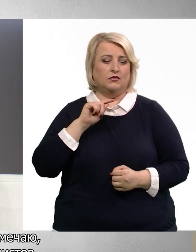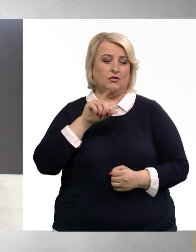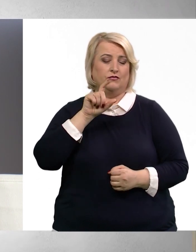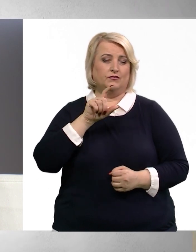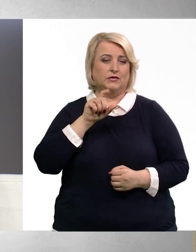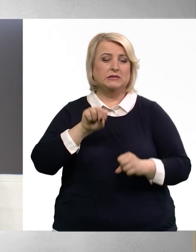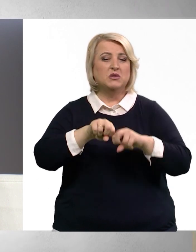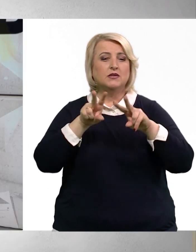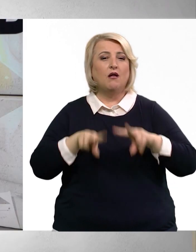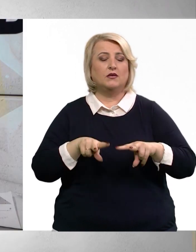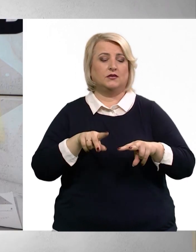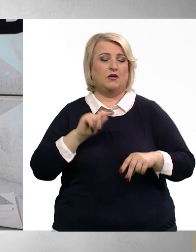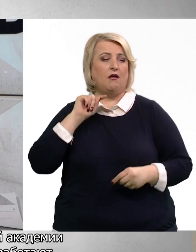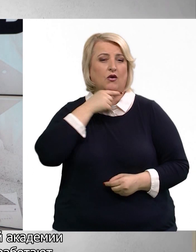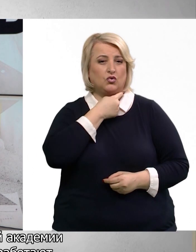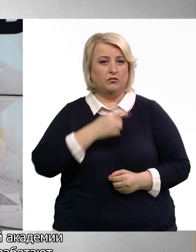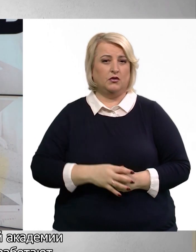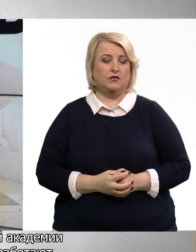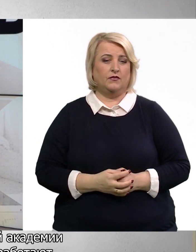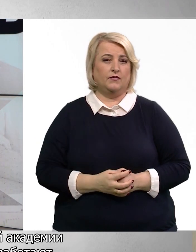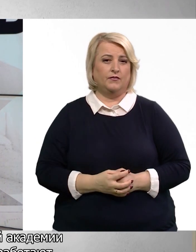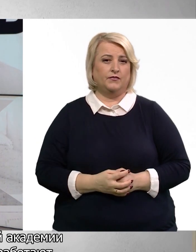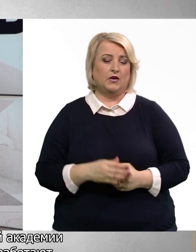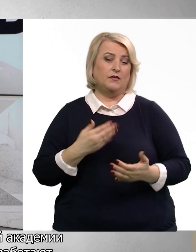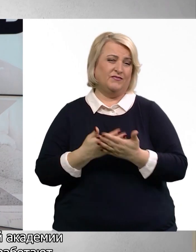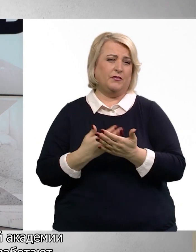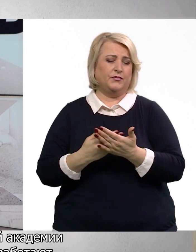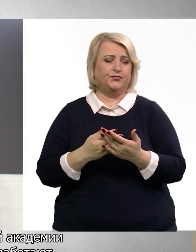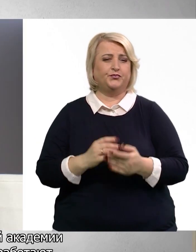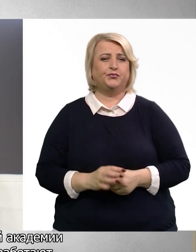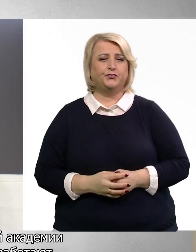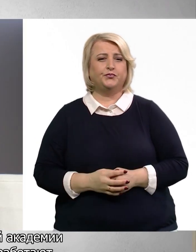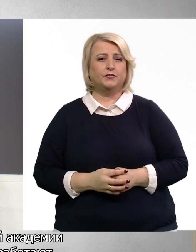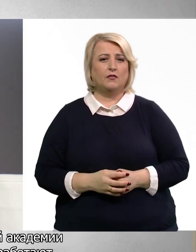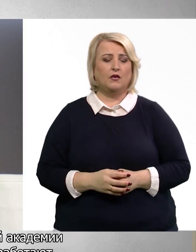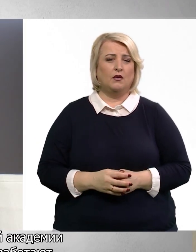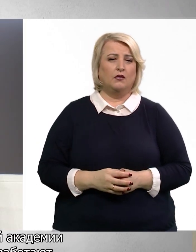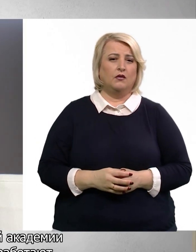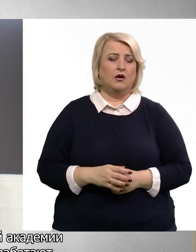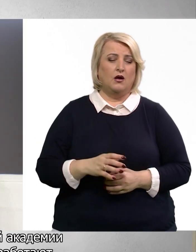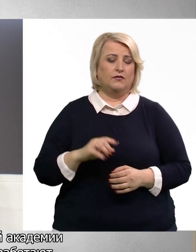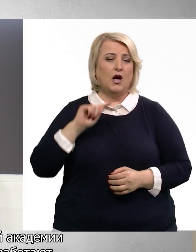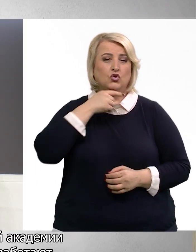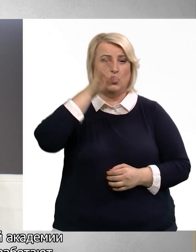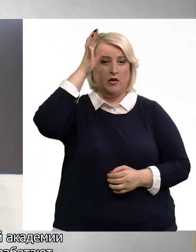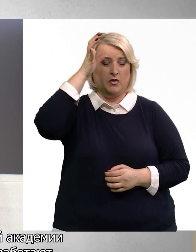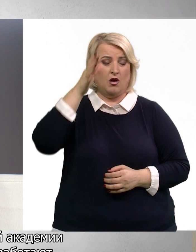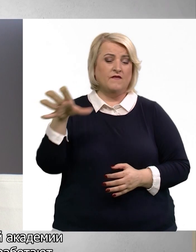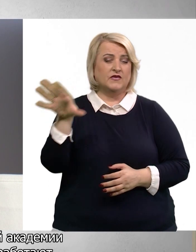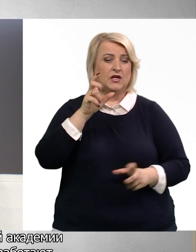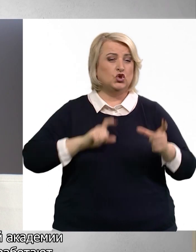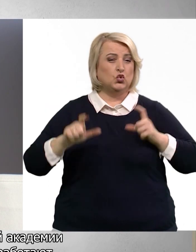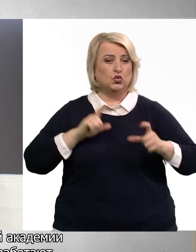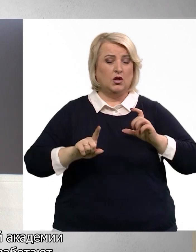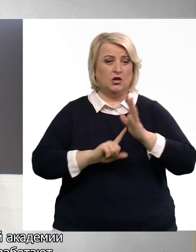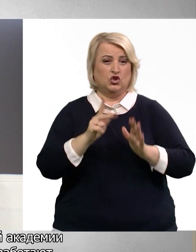Moldova. Am să vă dau doar câteva exemple. În ASEM absolut toți studenții, practic, de la anul 3,